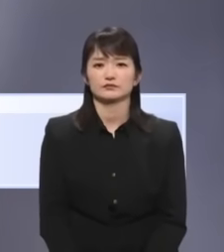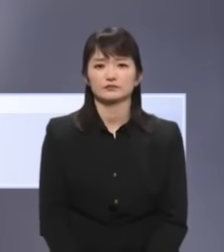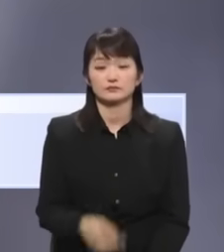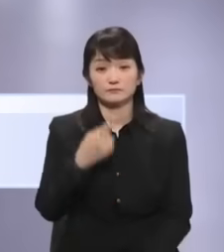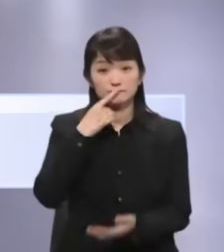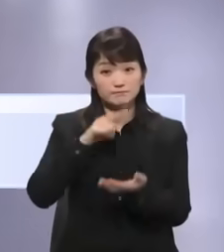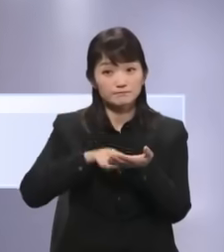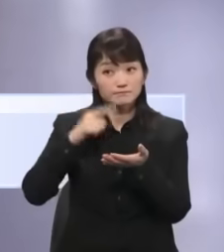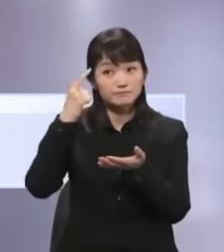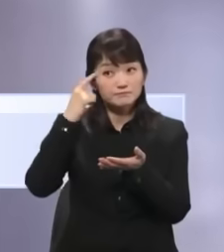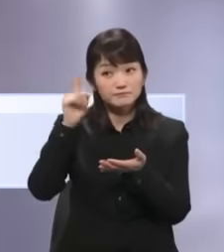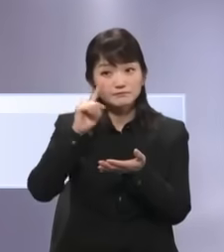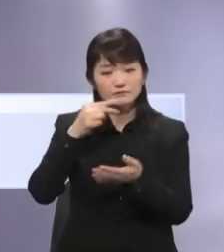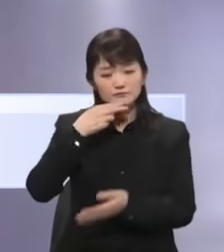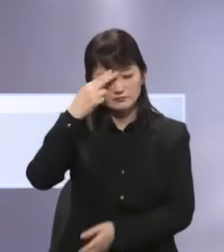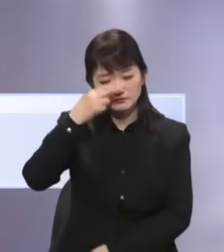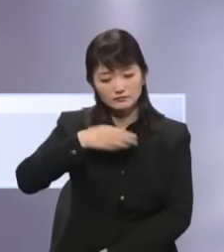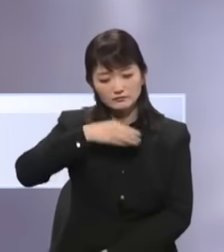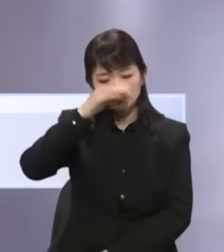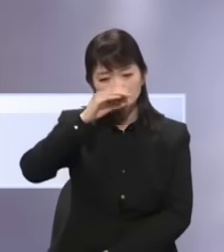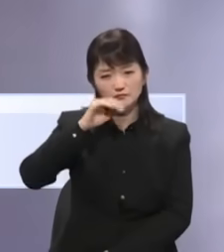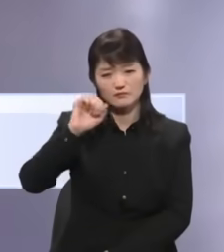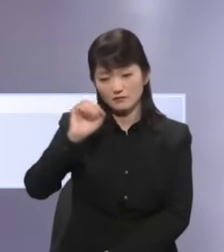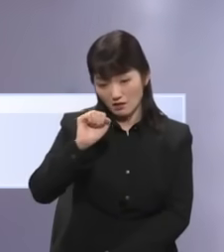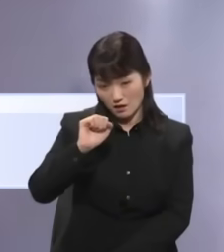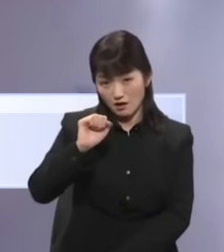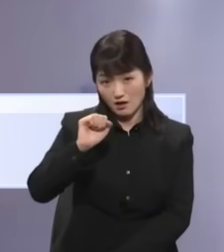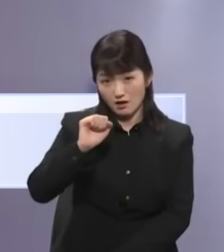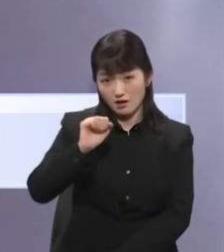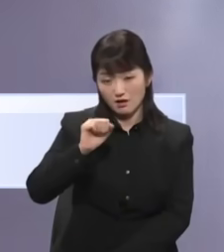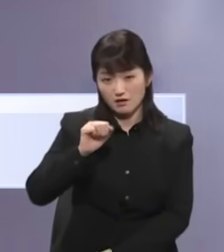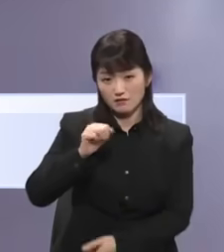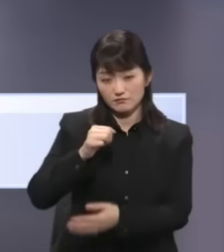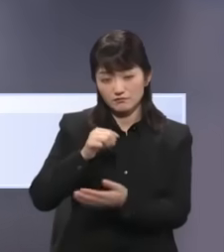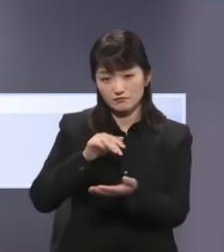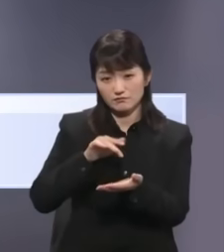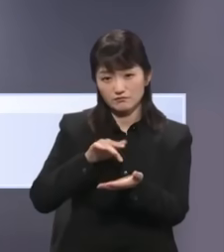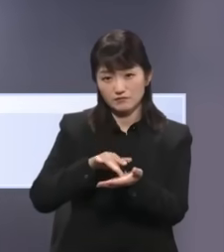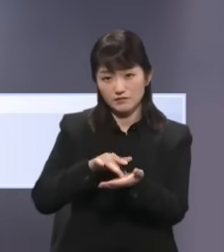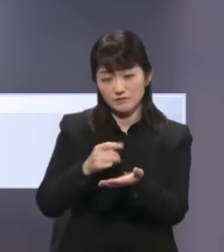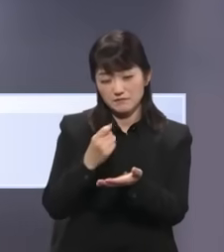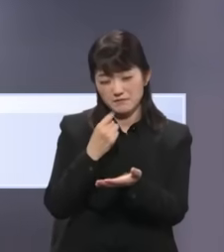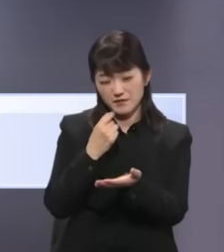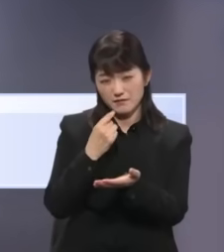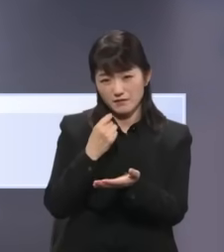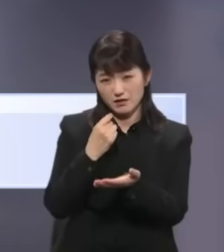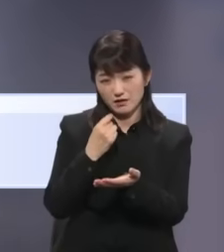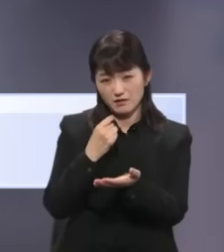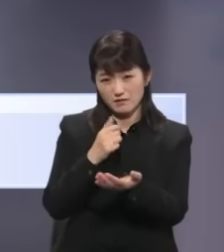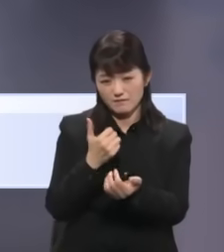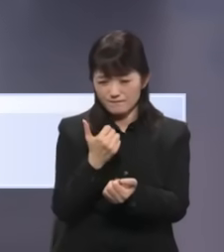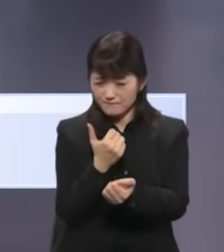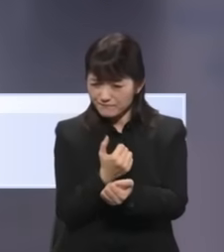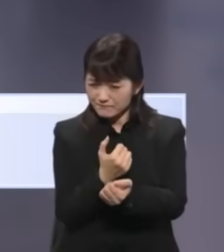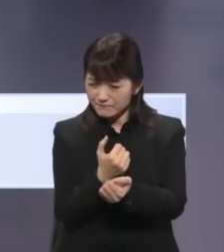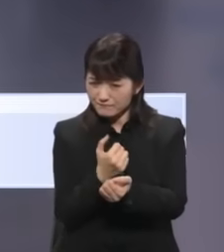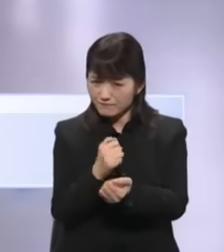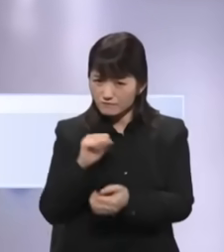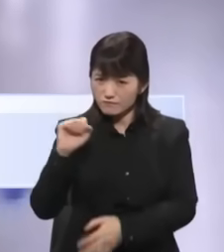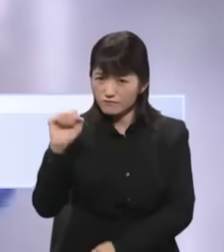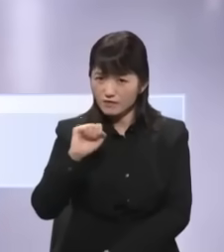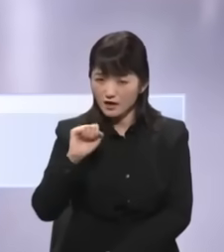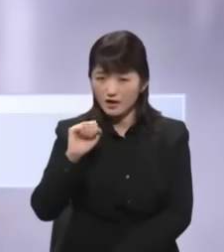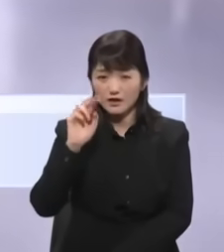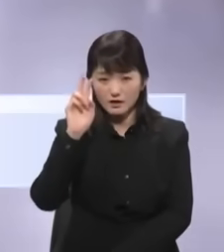있는 것은 음주라는 아니면 약물의 영향을 받아서 정상적인 좀 판단을 하기는 좀 어려운 상태에서 저런 행동을